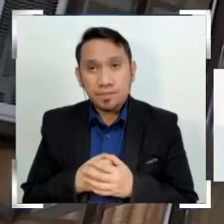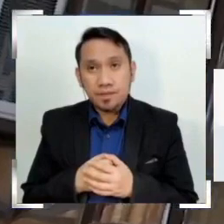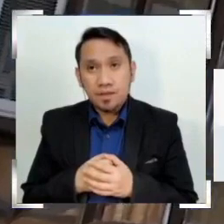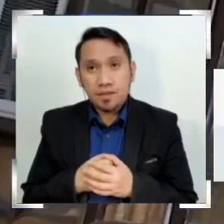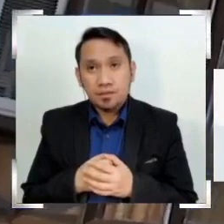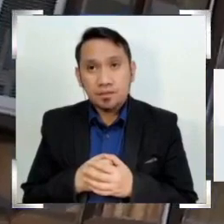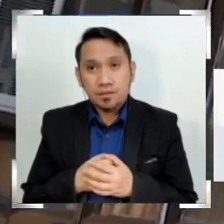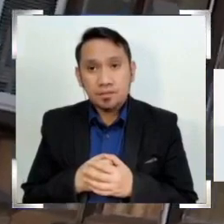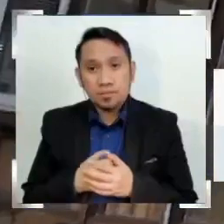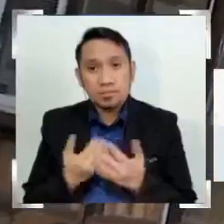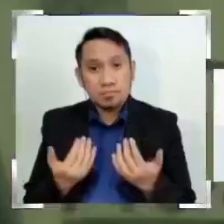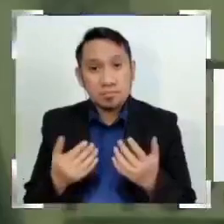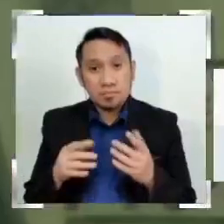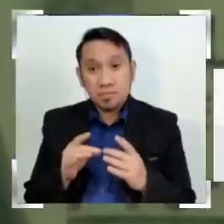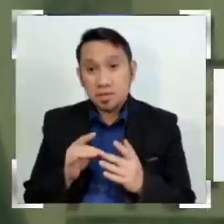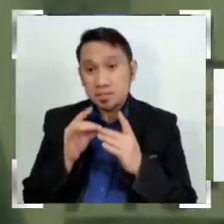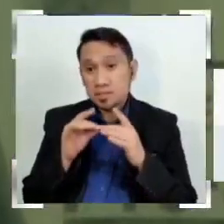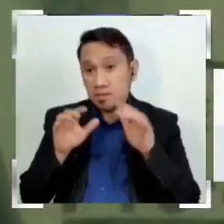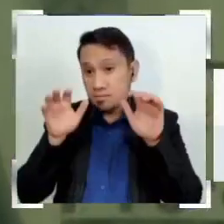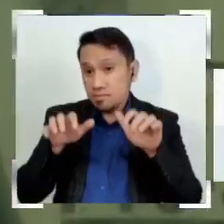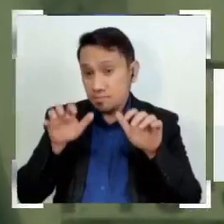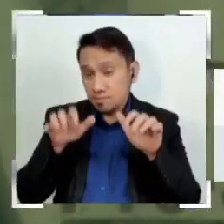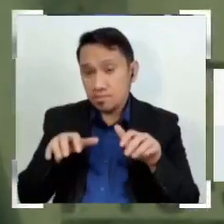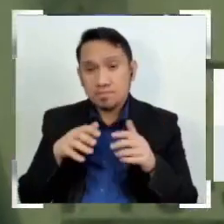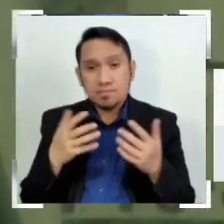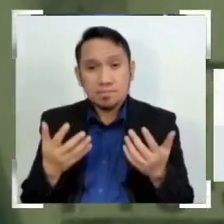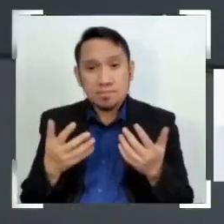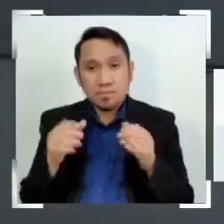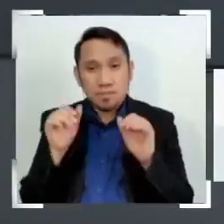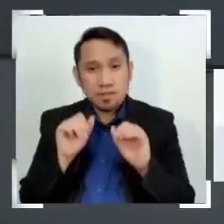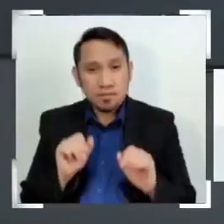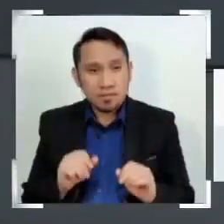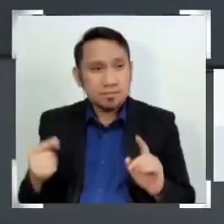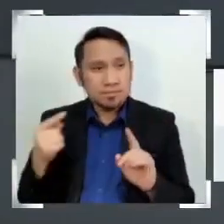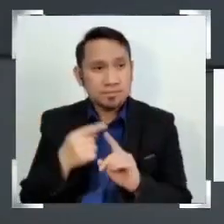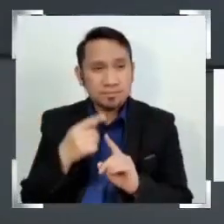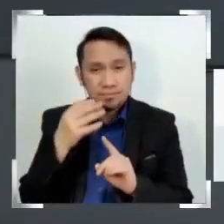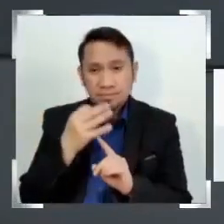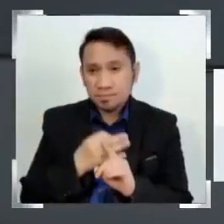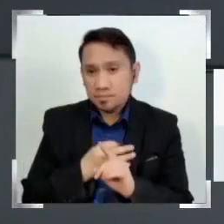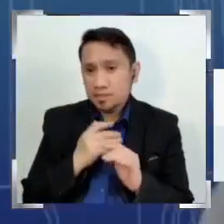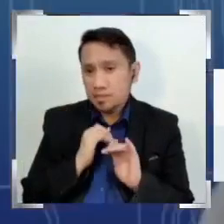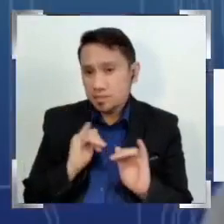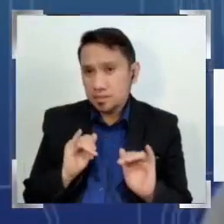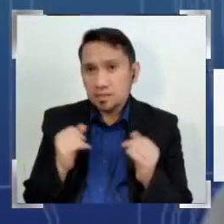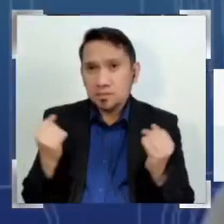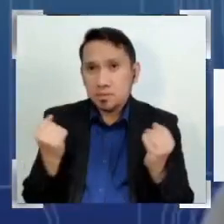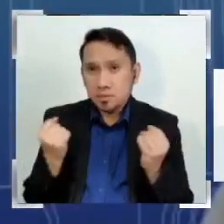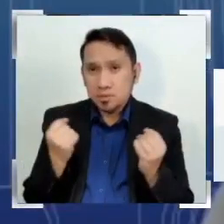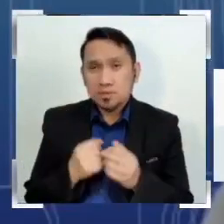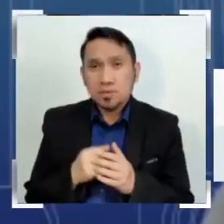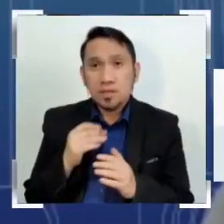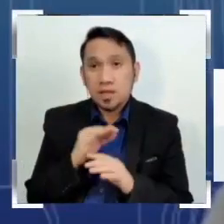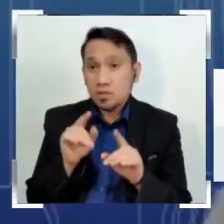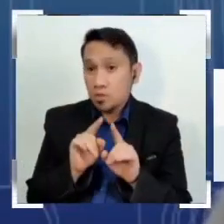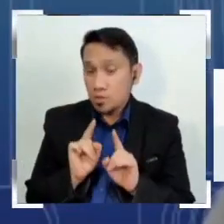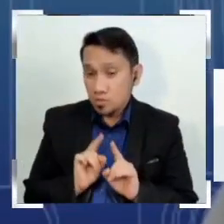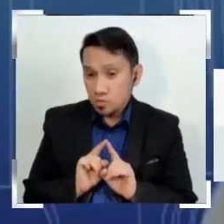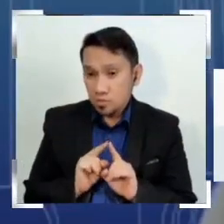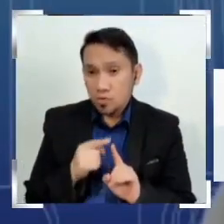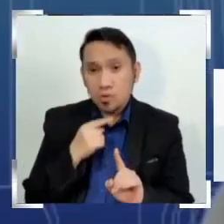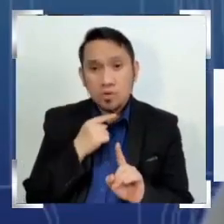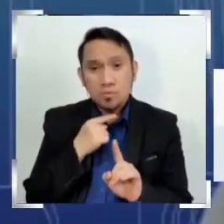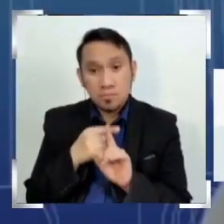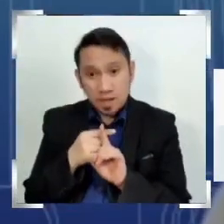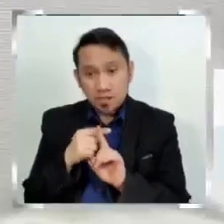rainy season. May spillover dun hanggang February na malamig pa rin ang klima. Plus yung gamit ng mga kababayan